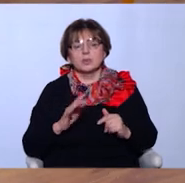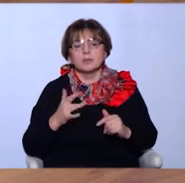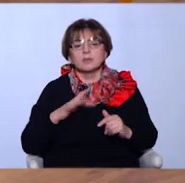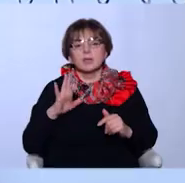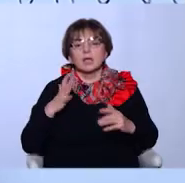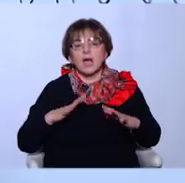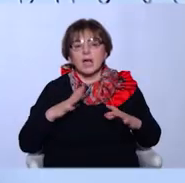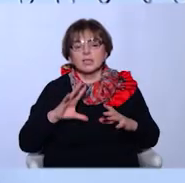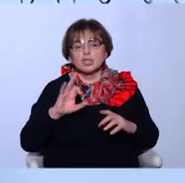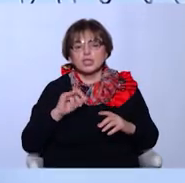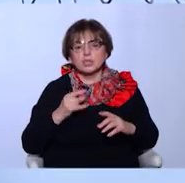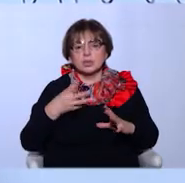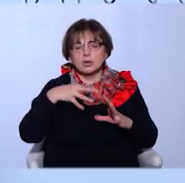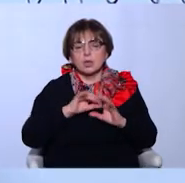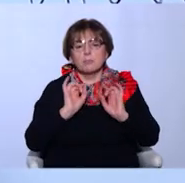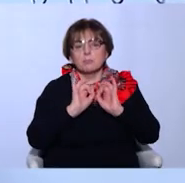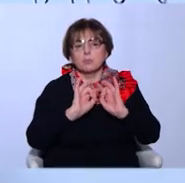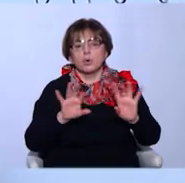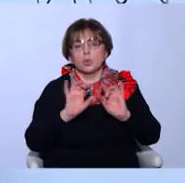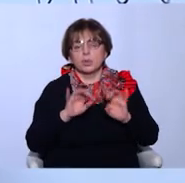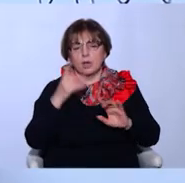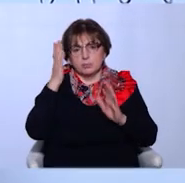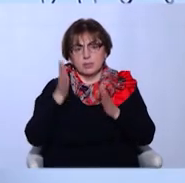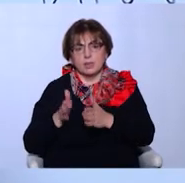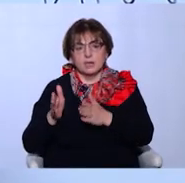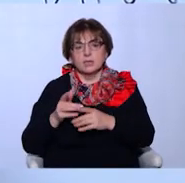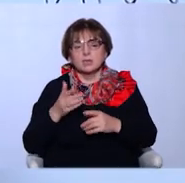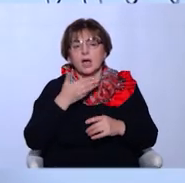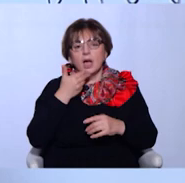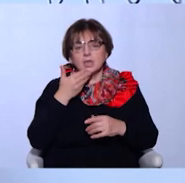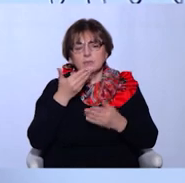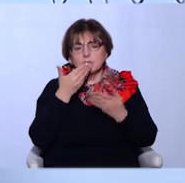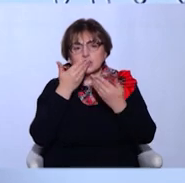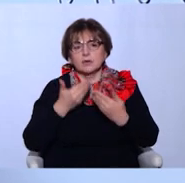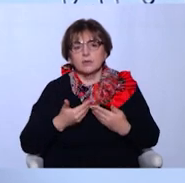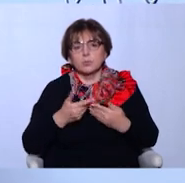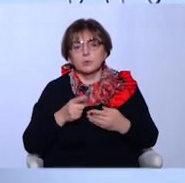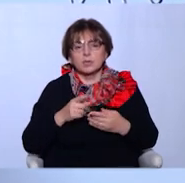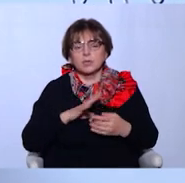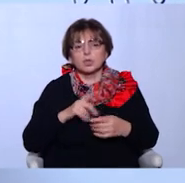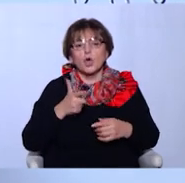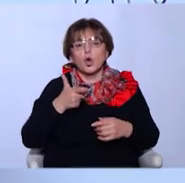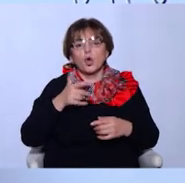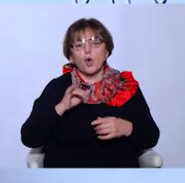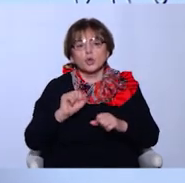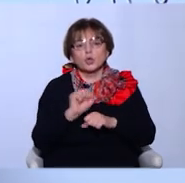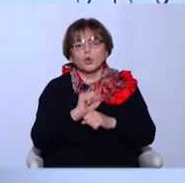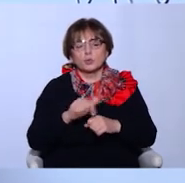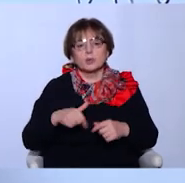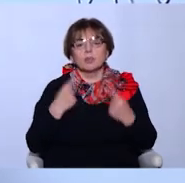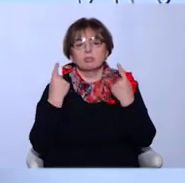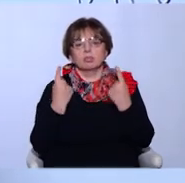ფონზე შემოდის გურამიშვილის ბიოგრაფია. ძალიან მარტივად გვატყობინებს, რომ ის ყოფილა გორის უბანში თავადი,